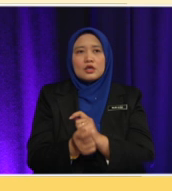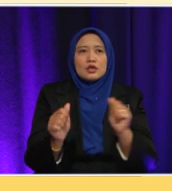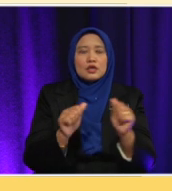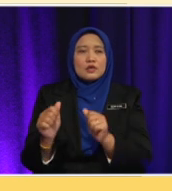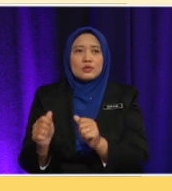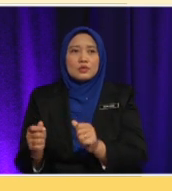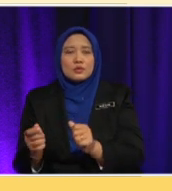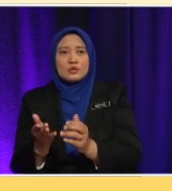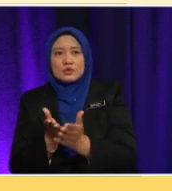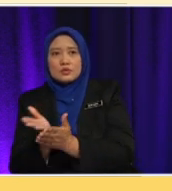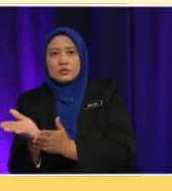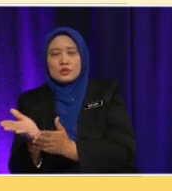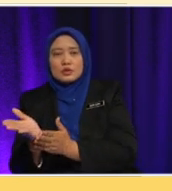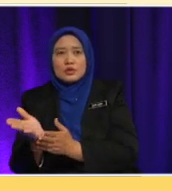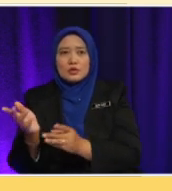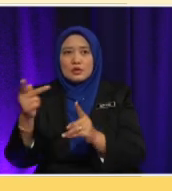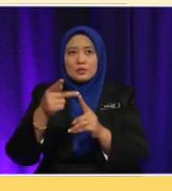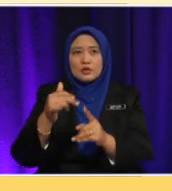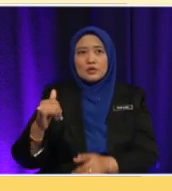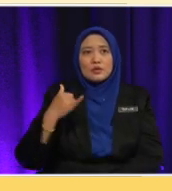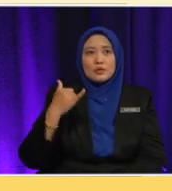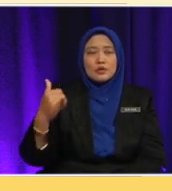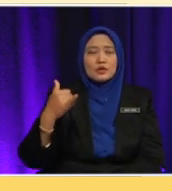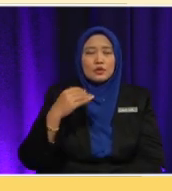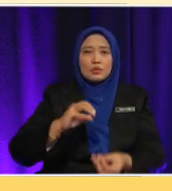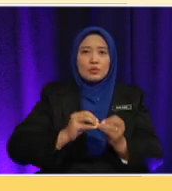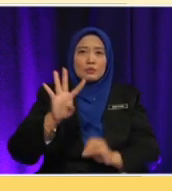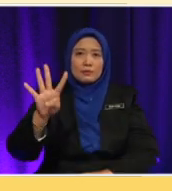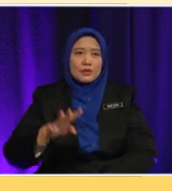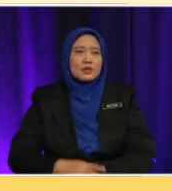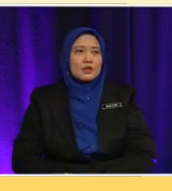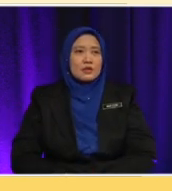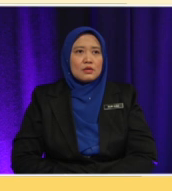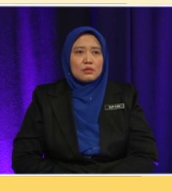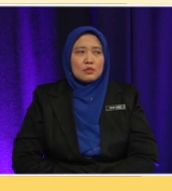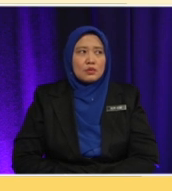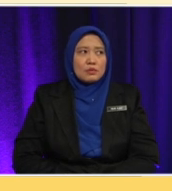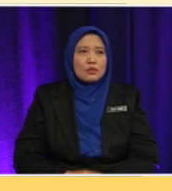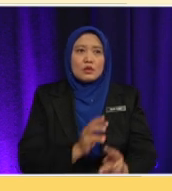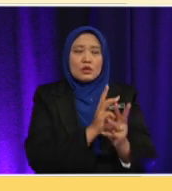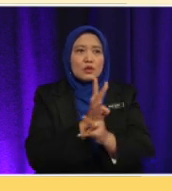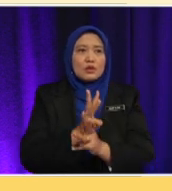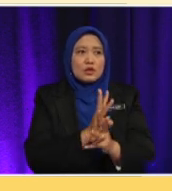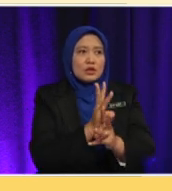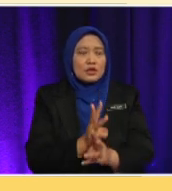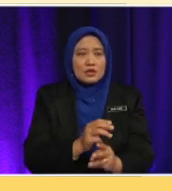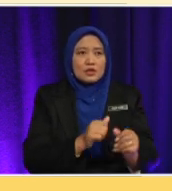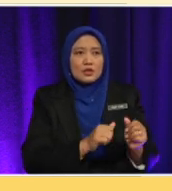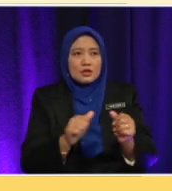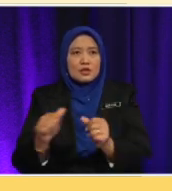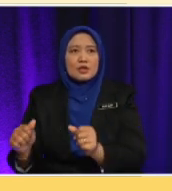kemudian satu lagi mengawal pengaliran arus terus ke bakery dan beban nomor